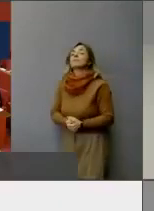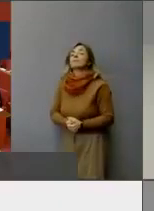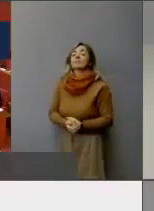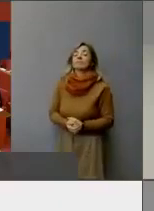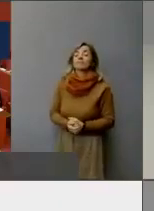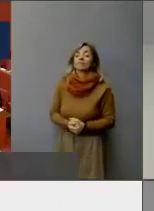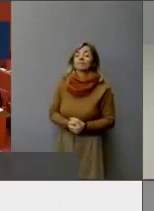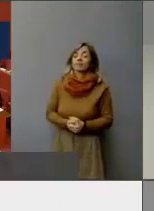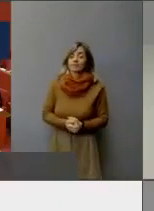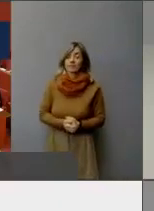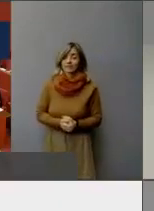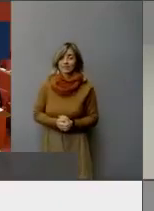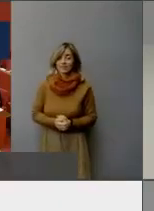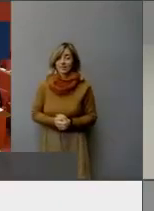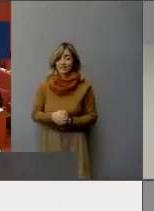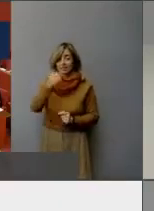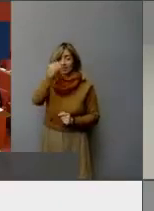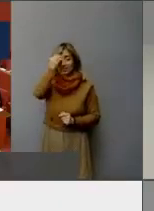grazie